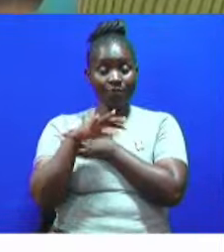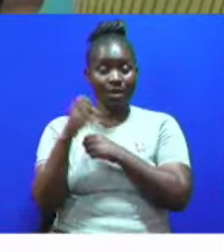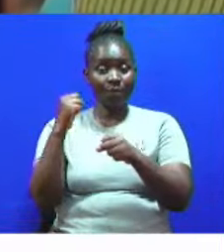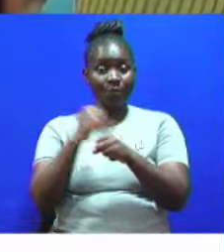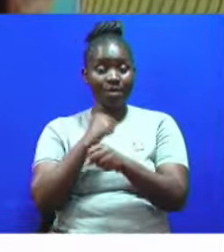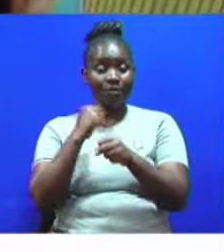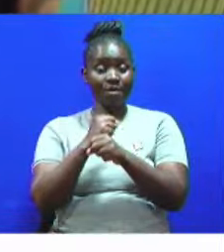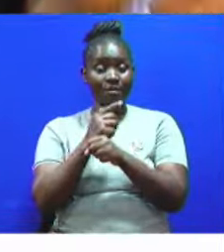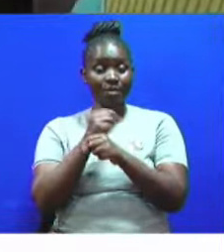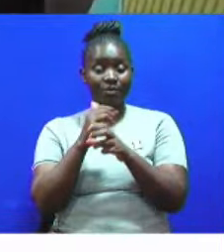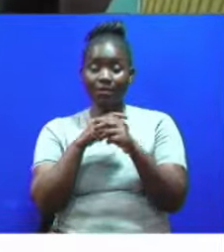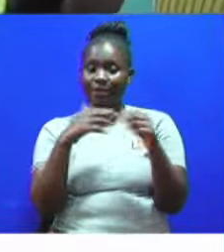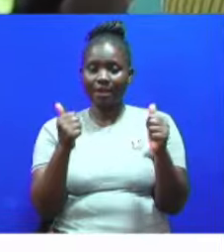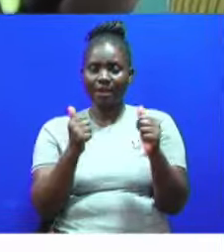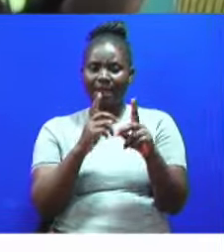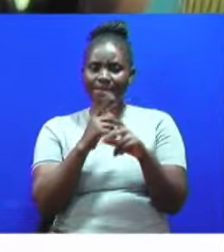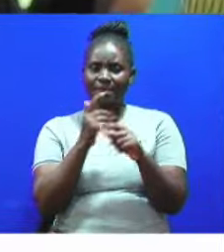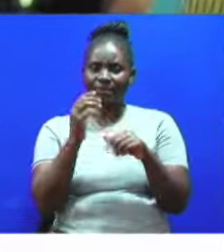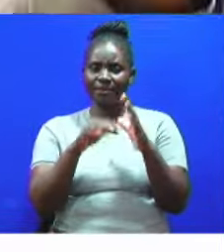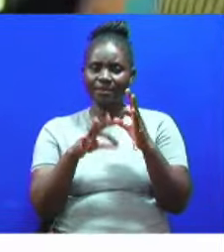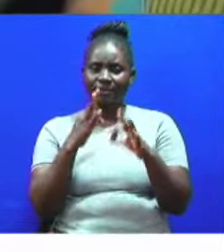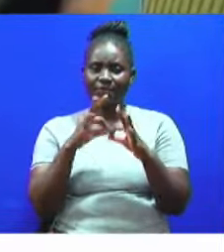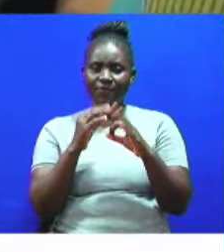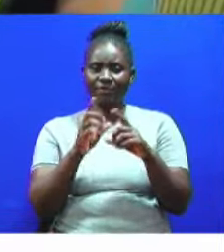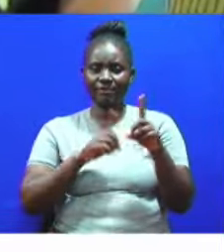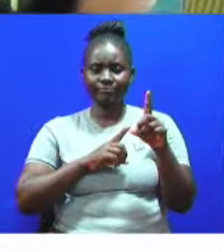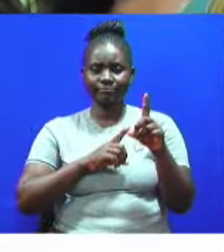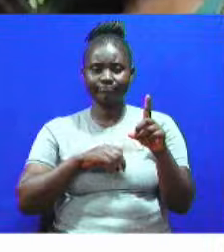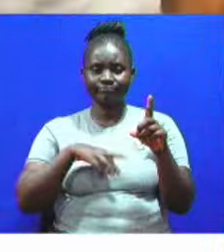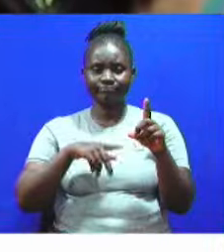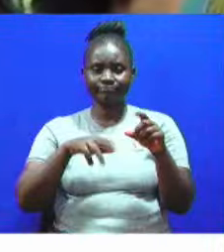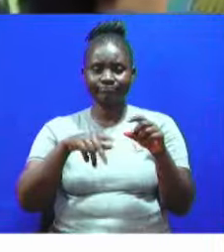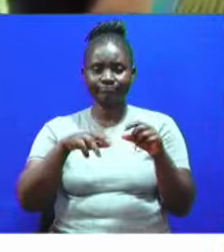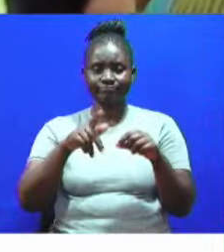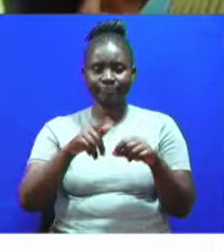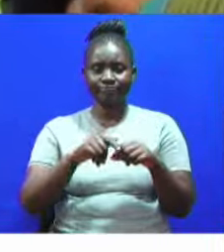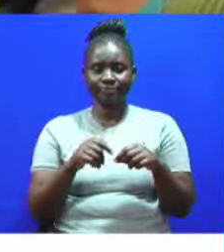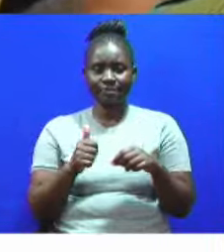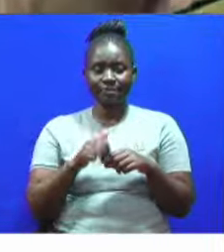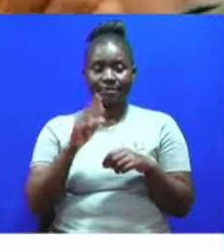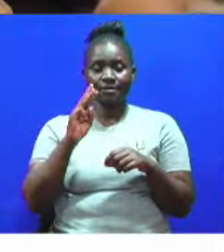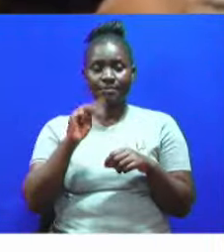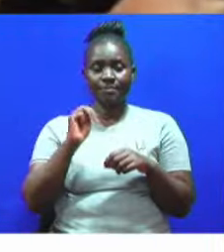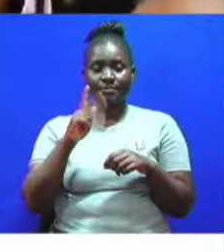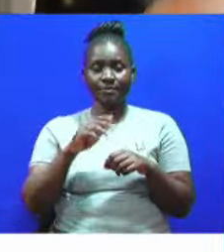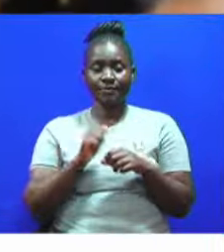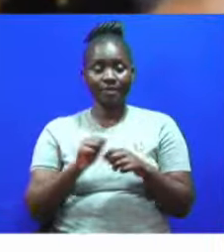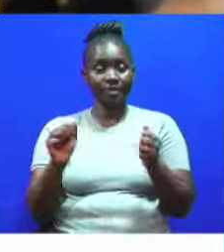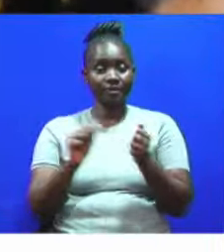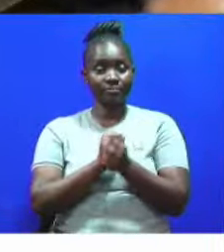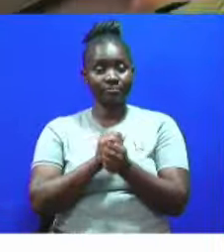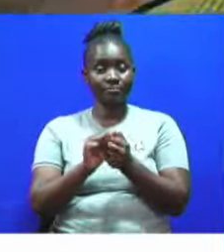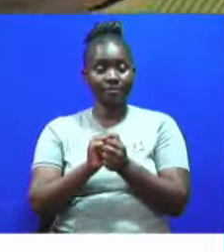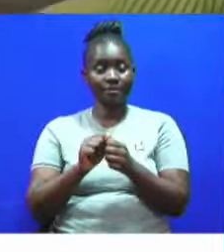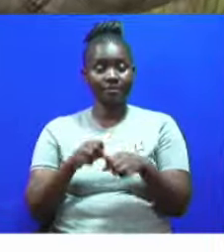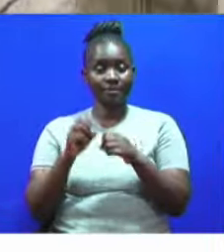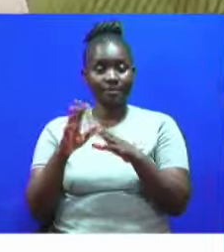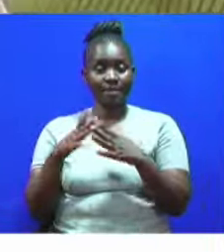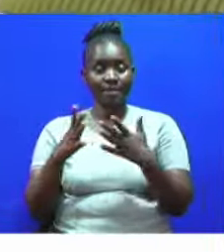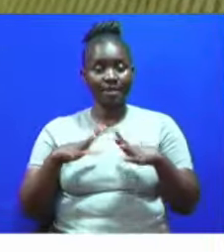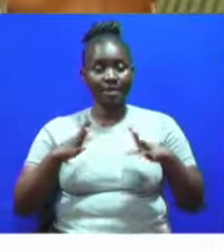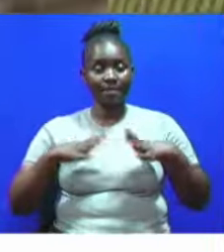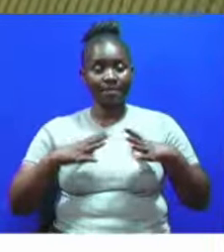genda lakini lora chukuru wakari kutara na chio chukuru waila ita eto kwa silipi ototike erora bantu amba sige